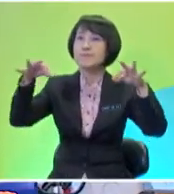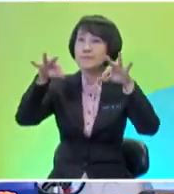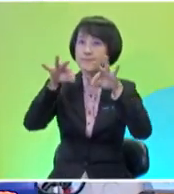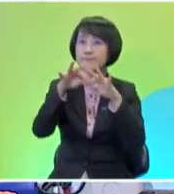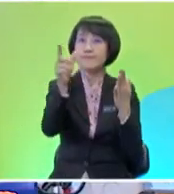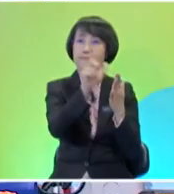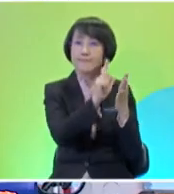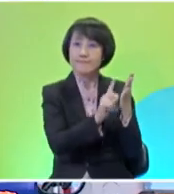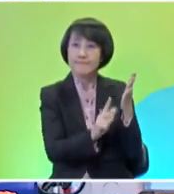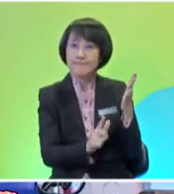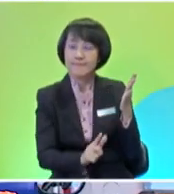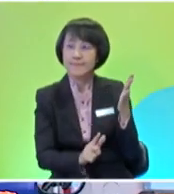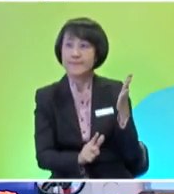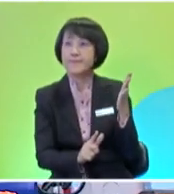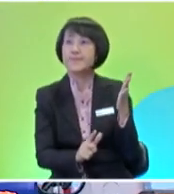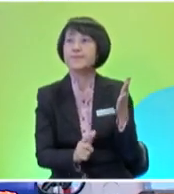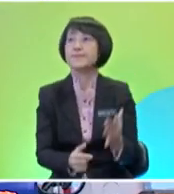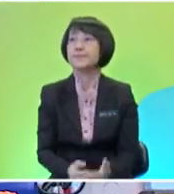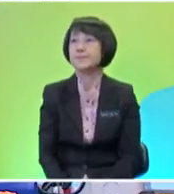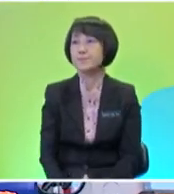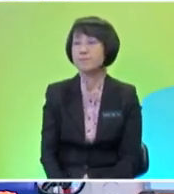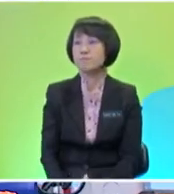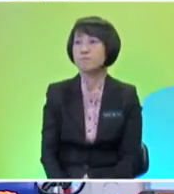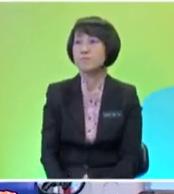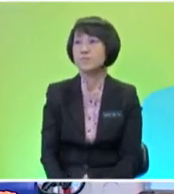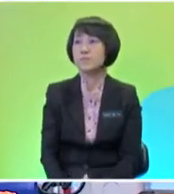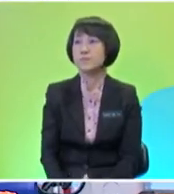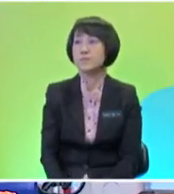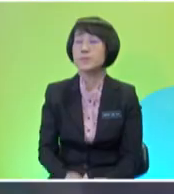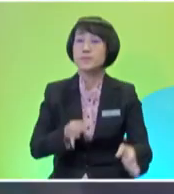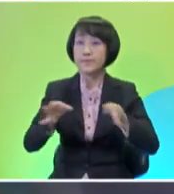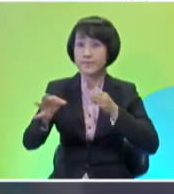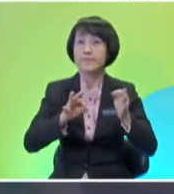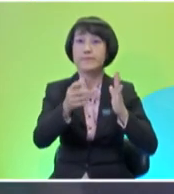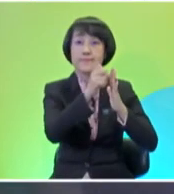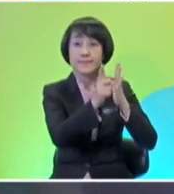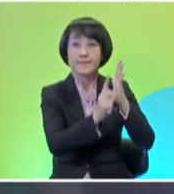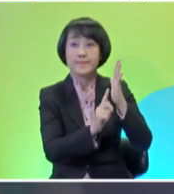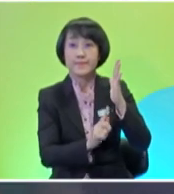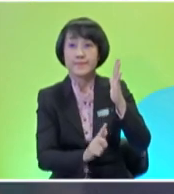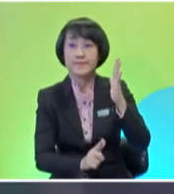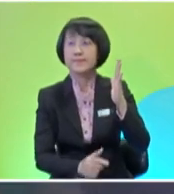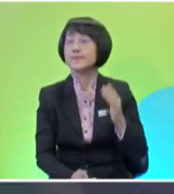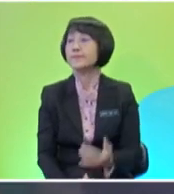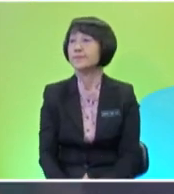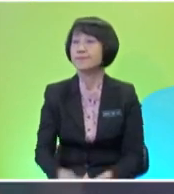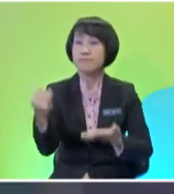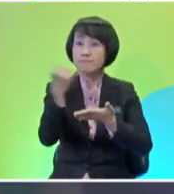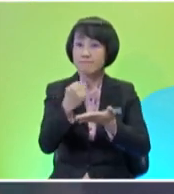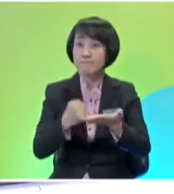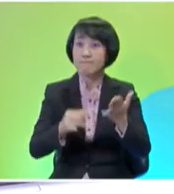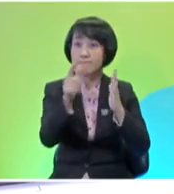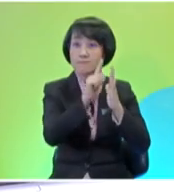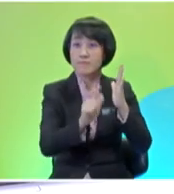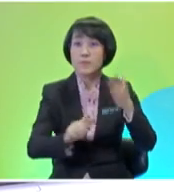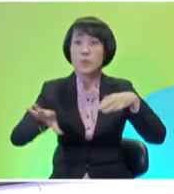lakaran sebelum kita siapkan produk kita. Ya, betul. Jadi, mungkin cikgu boleh terangkan dulu lakarannya bagaimana? Okey, kalau boleh lihat kat sini, ini lakaran ni yang kita dah buat awal